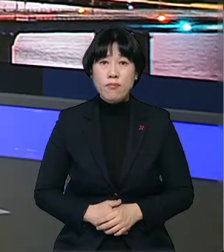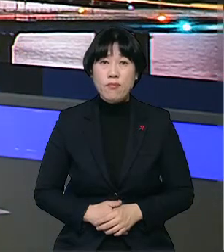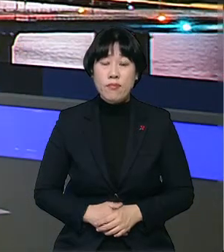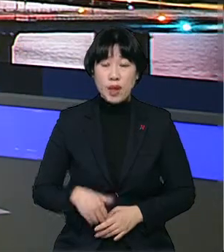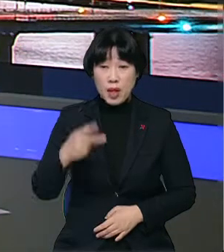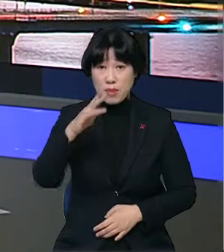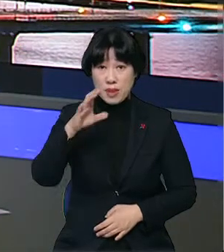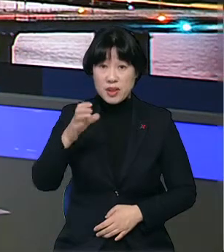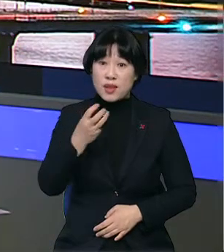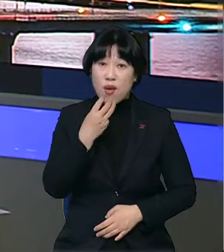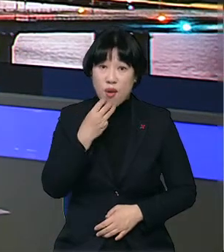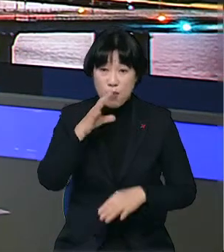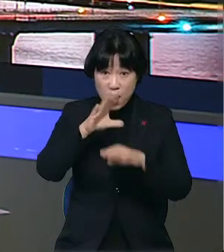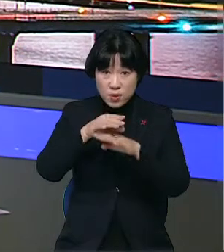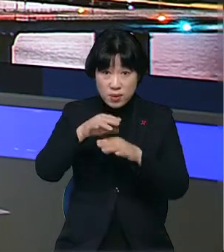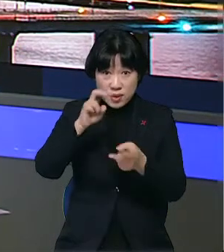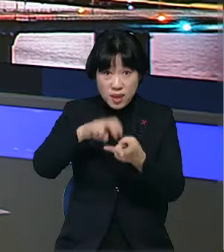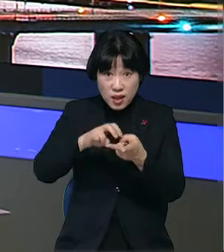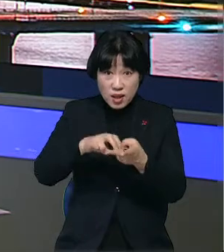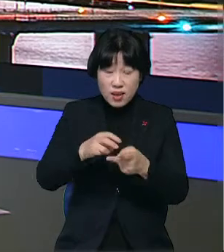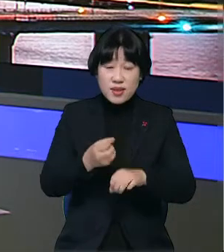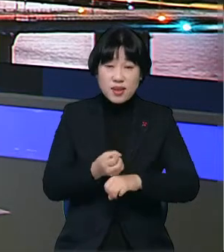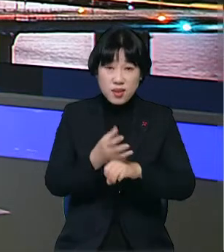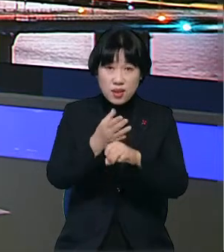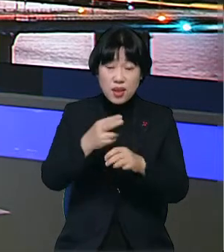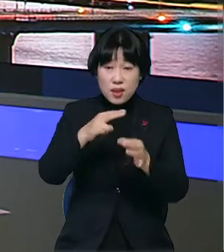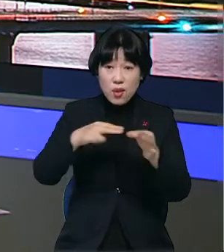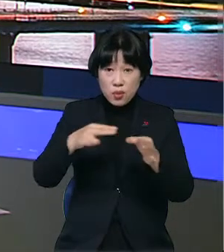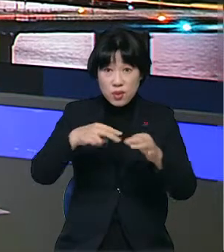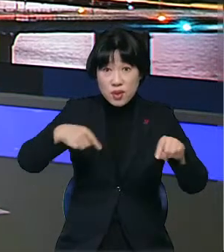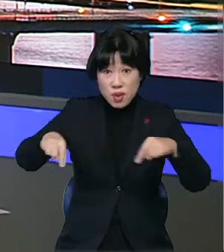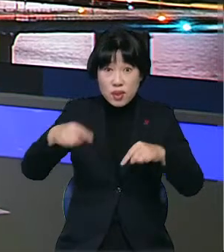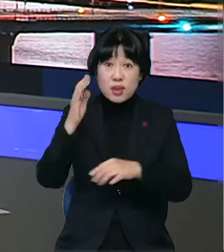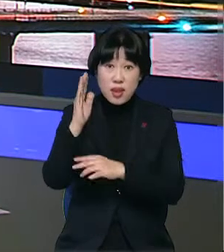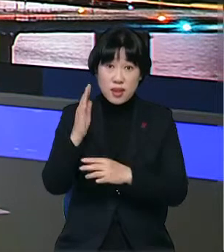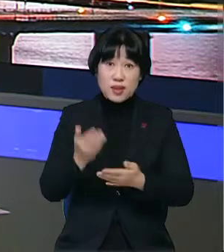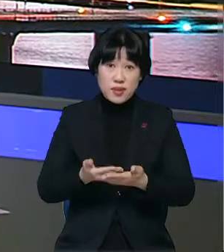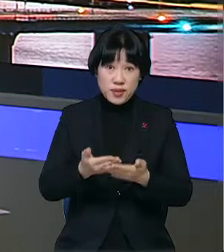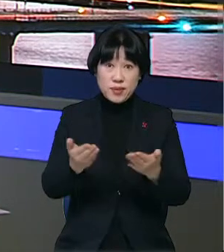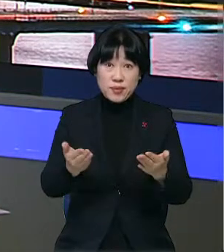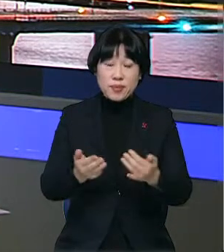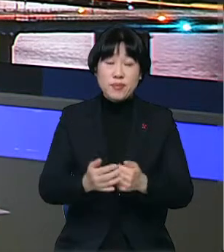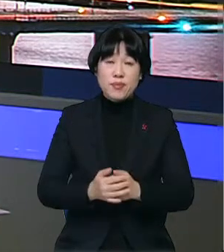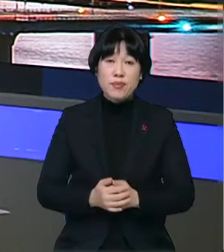kbc 서울 방송센터에서 천재들이란 여의도 정가 소식 입니다